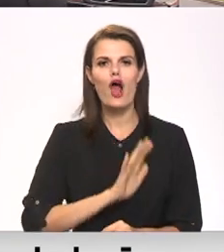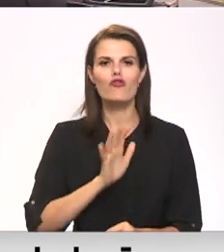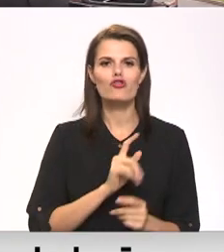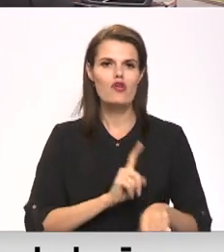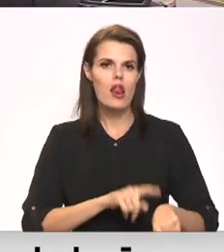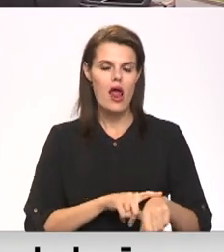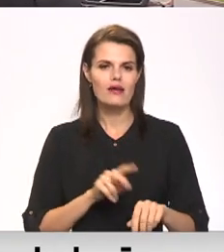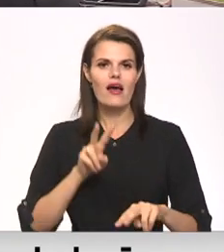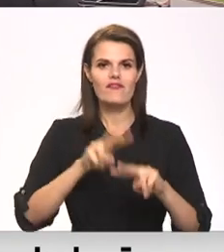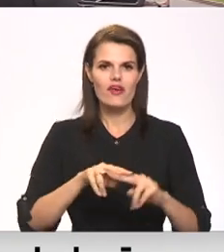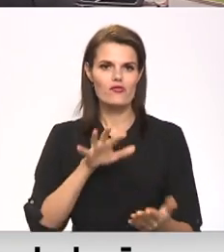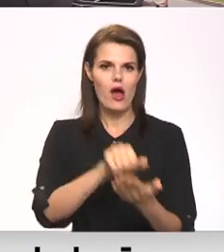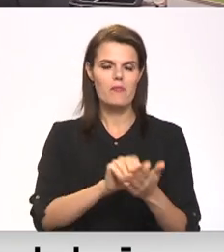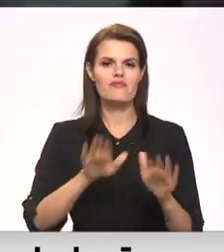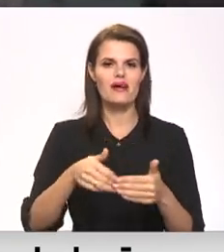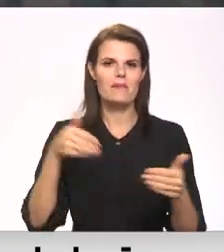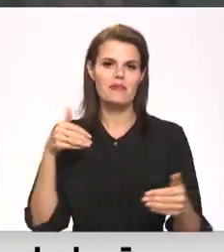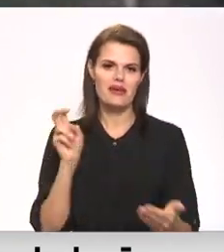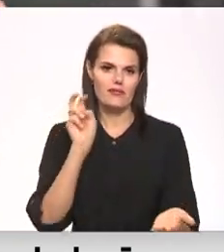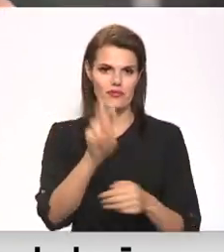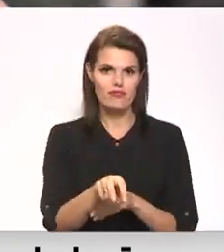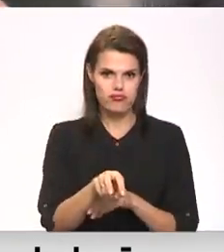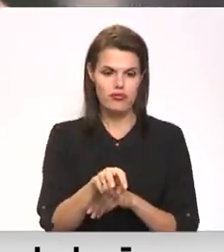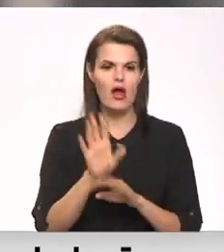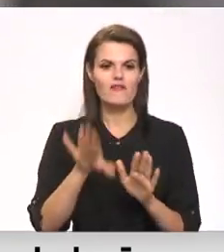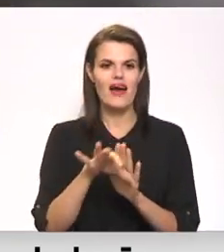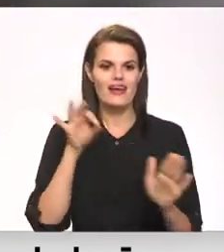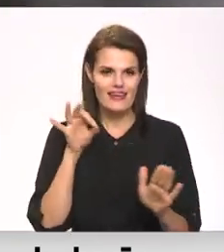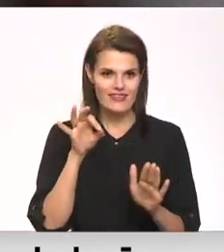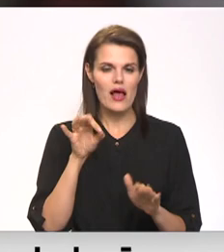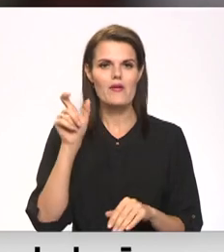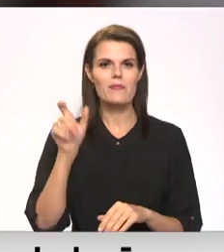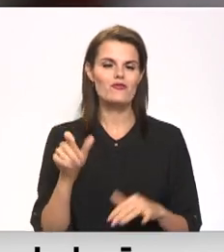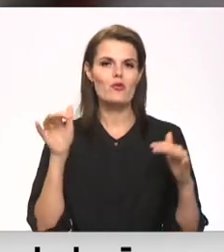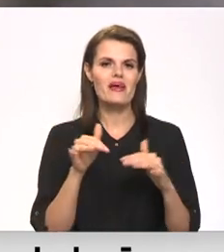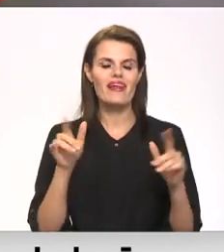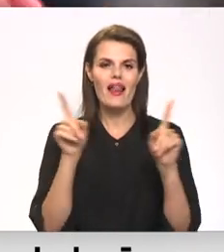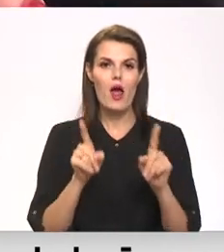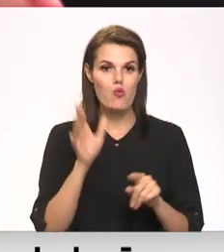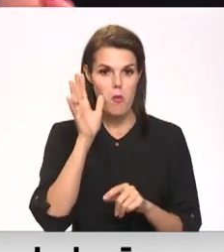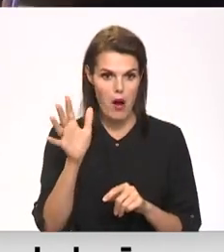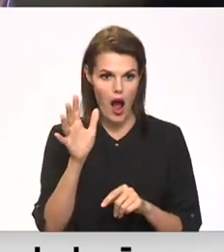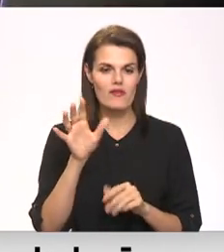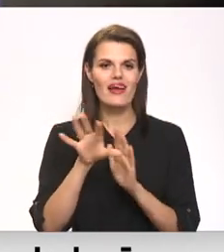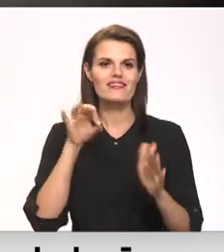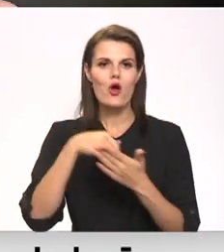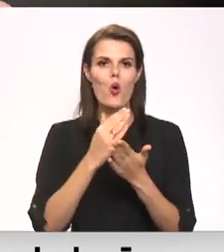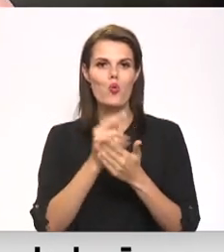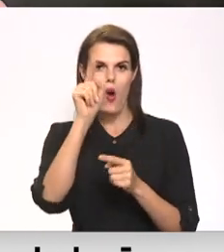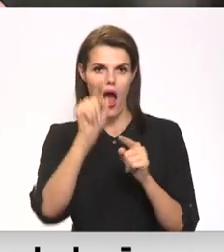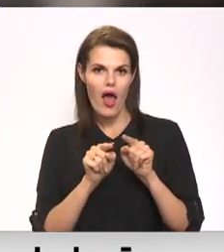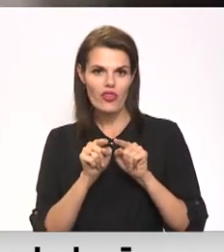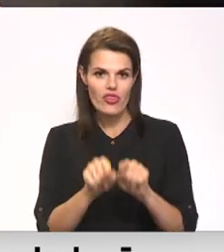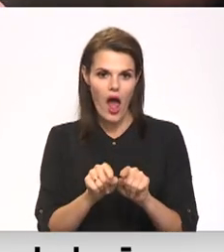Savu vietu rindā var ieņemt jau pirms ierašanās. Tur var izvēlēties tātad Pilsonības un migrācijas lietu pārvalde nodaļu,